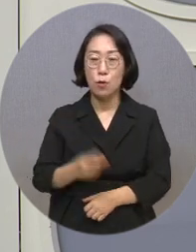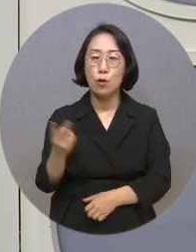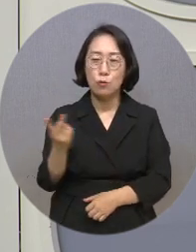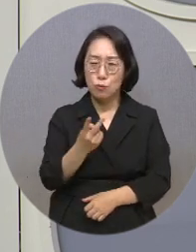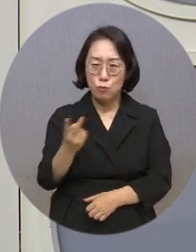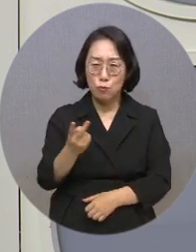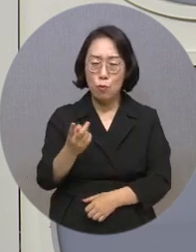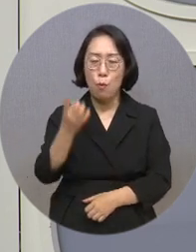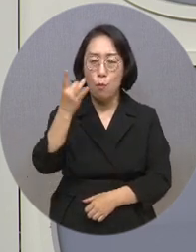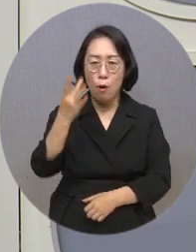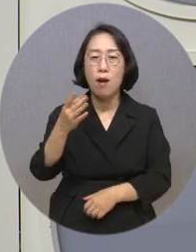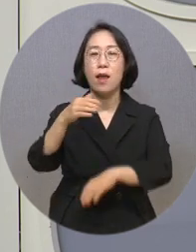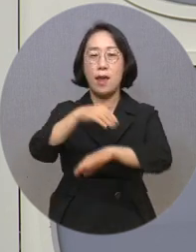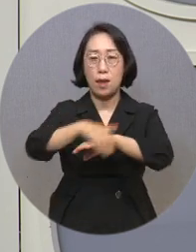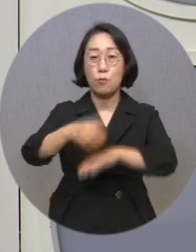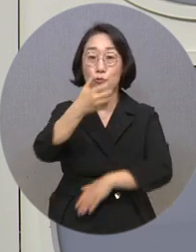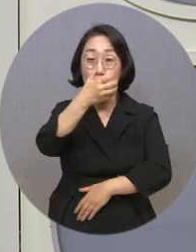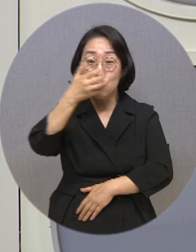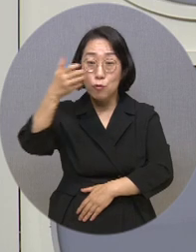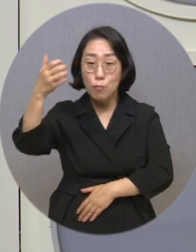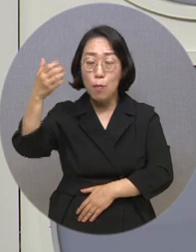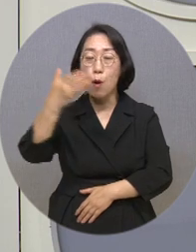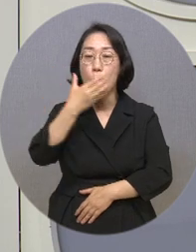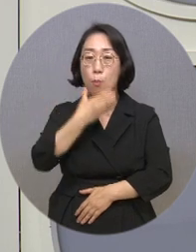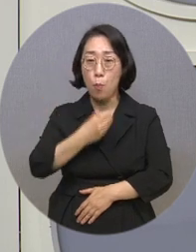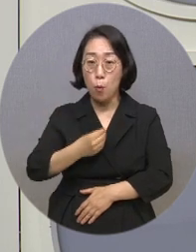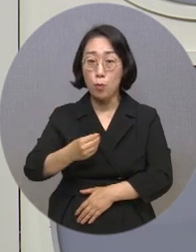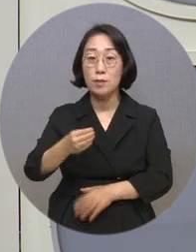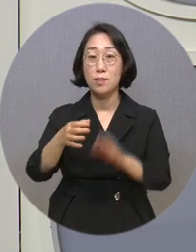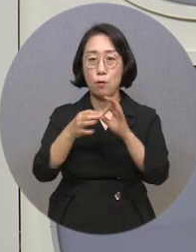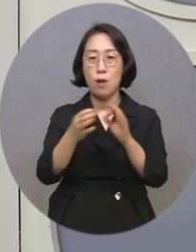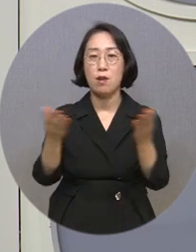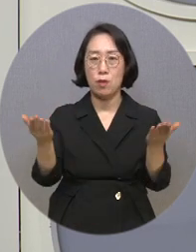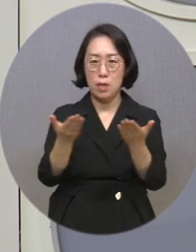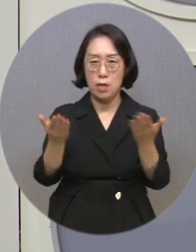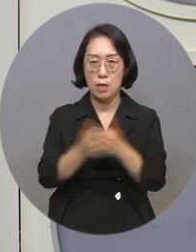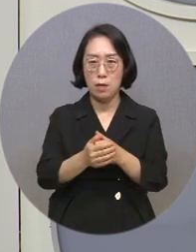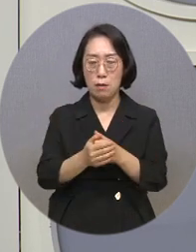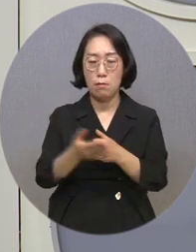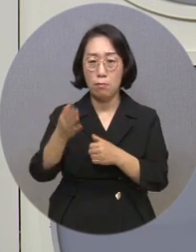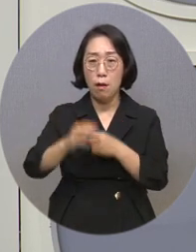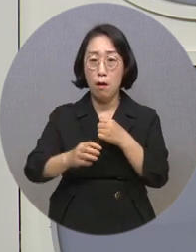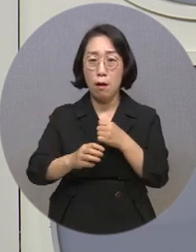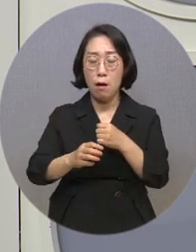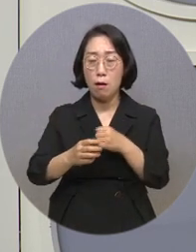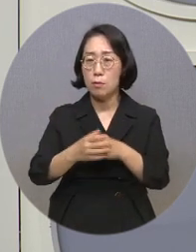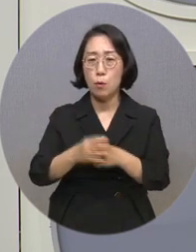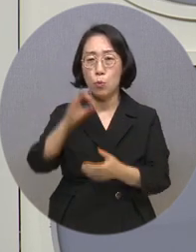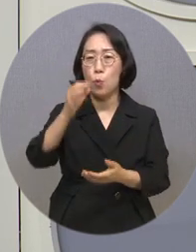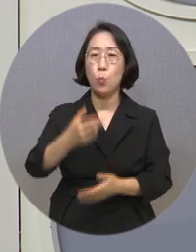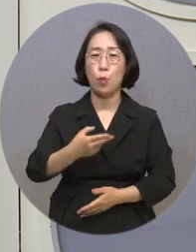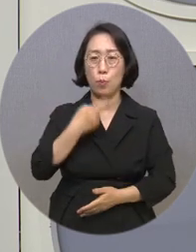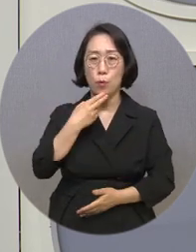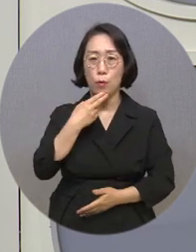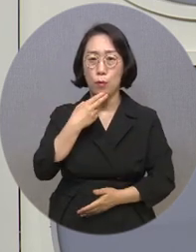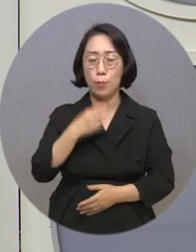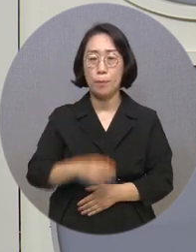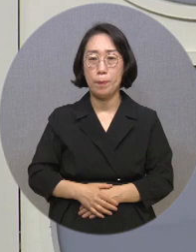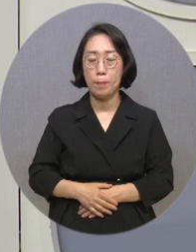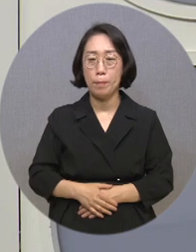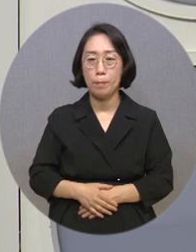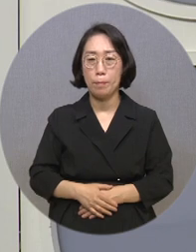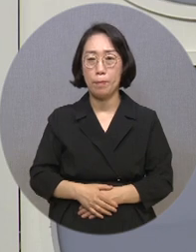꿈이 복지였으니까 복지사업을 하자. 그런데 그때는 이미 돈도 없고 뭐 아무것도 없을 텐데, 그래서 이제